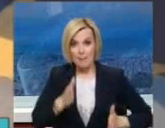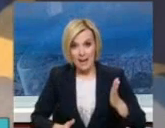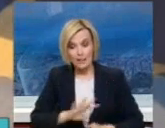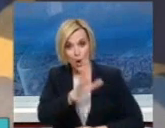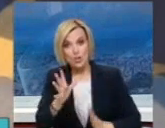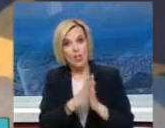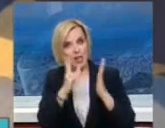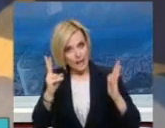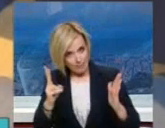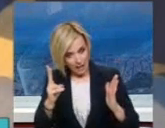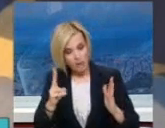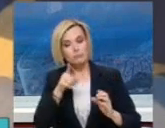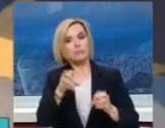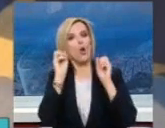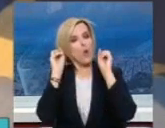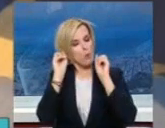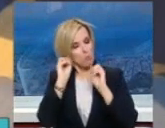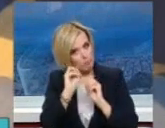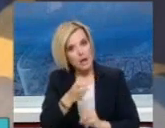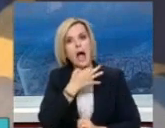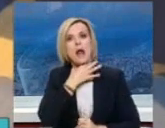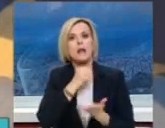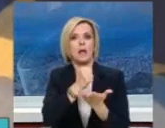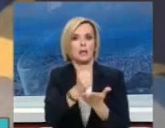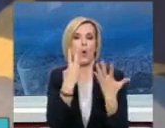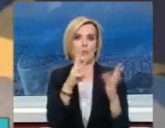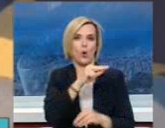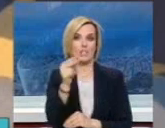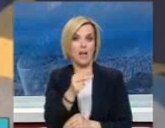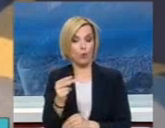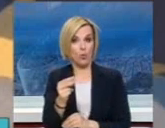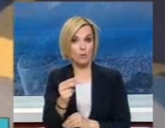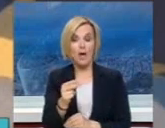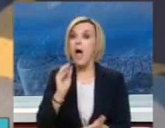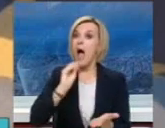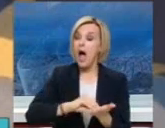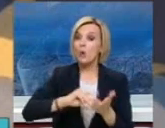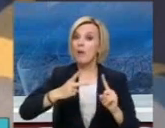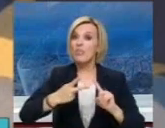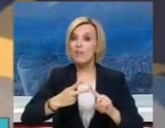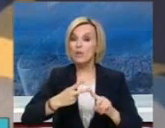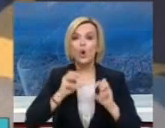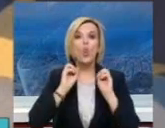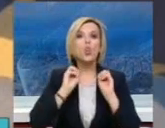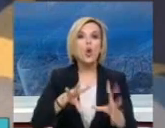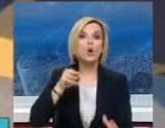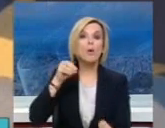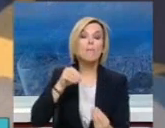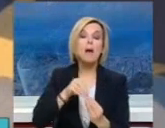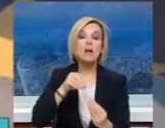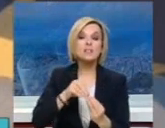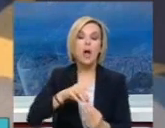Τέταρτον, το δώρο Πάσχα θα καταβληθεί στο σύνολό του. Θα καταβληθεί από όλες τις